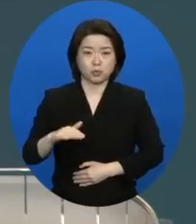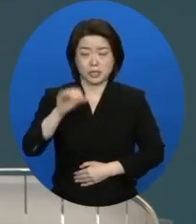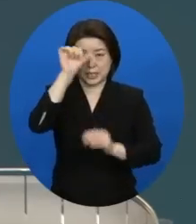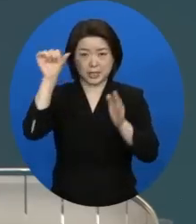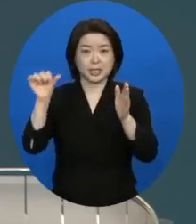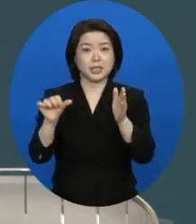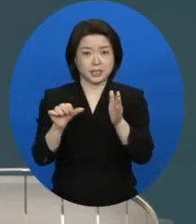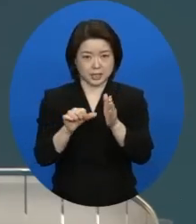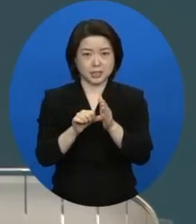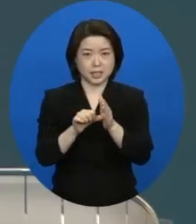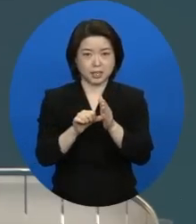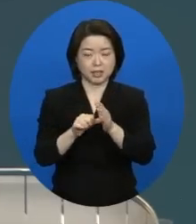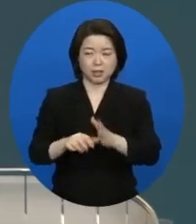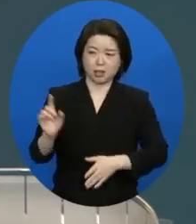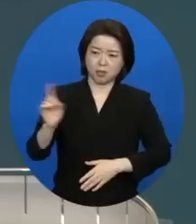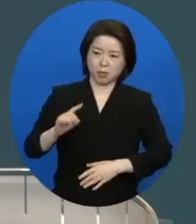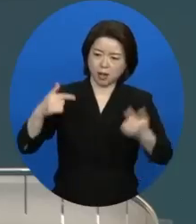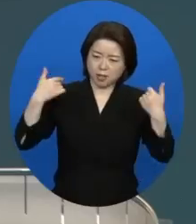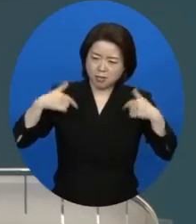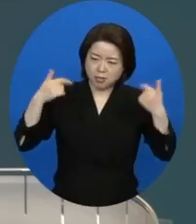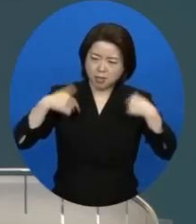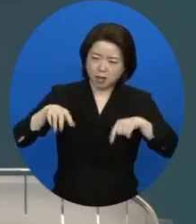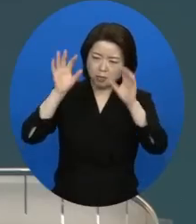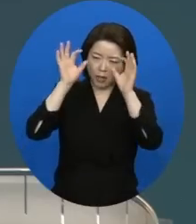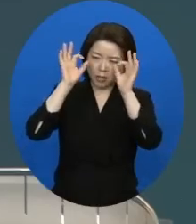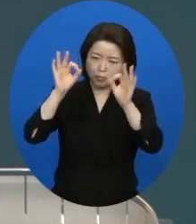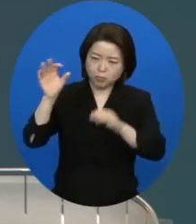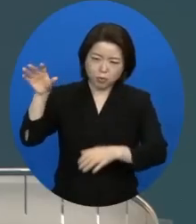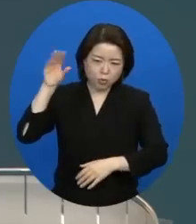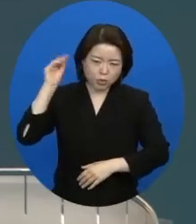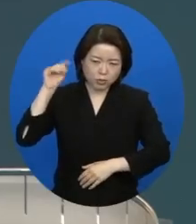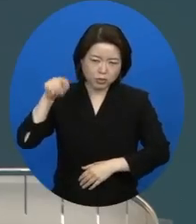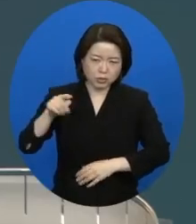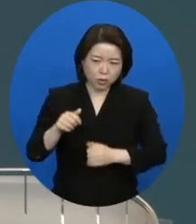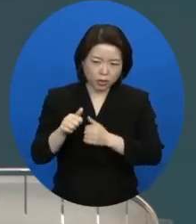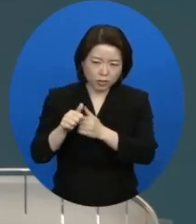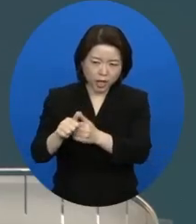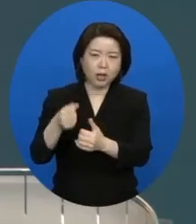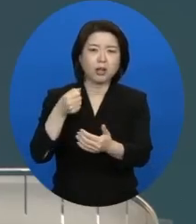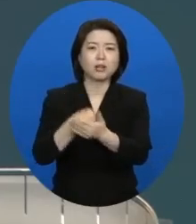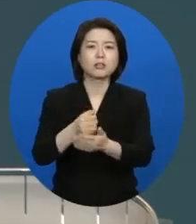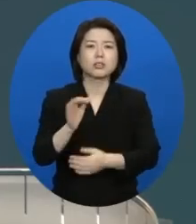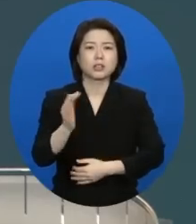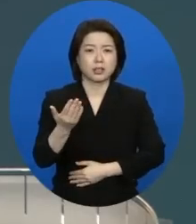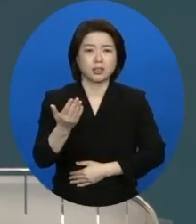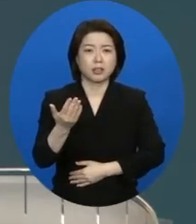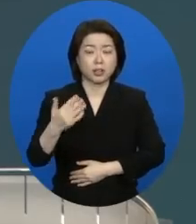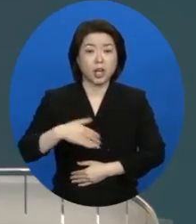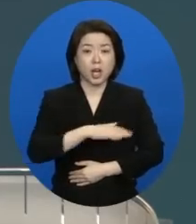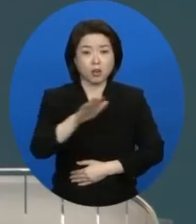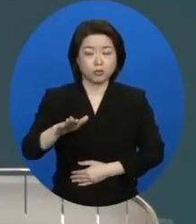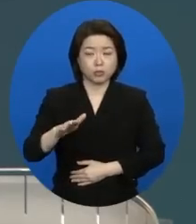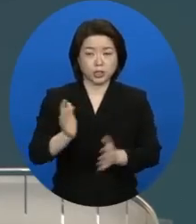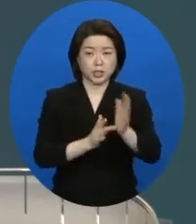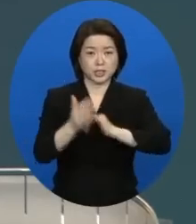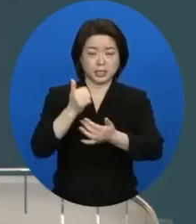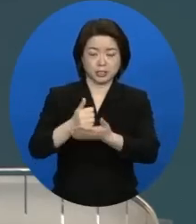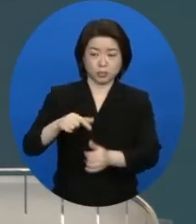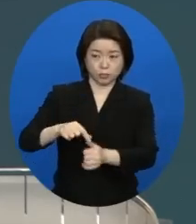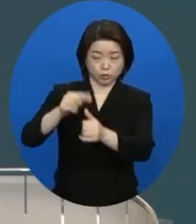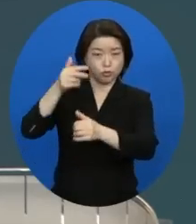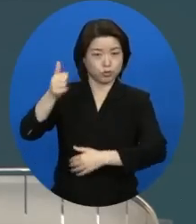인생은 무언가 날마다 보고 듣는 것에 의해서 결정이 돼요. 우리는 예수님을 구주로